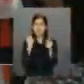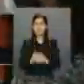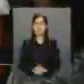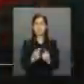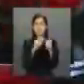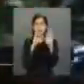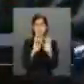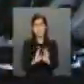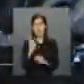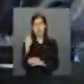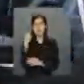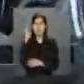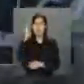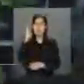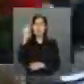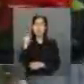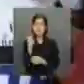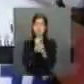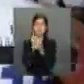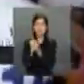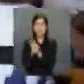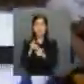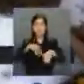ได้ตลอดการค่ะเมื่อต้องพบปะกับประชาชน